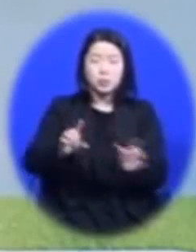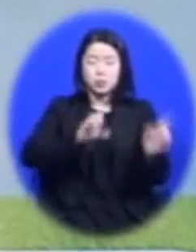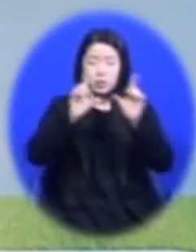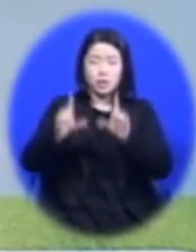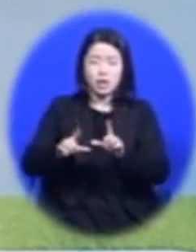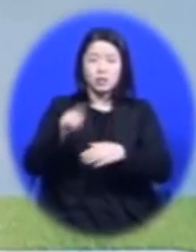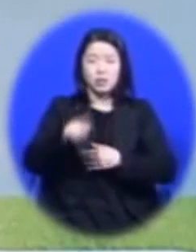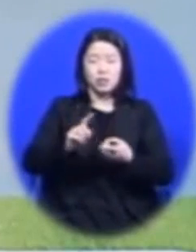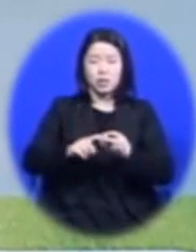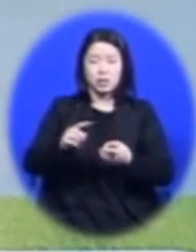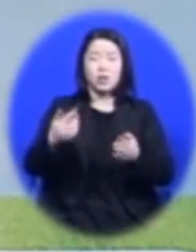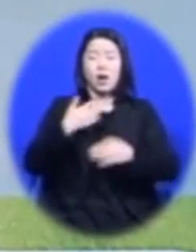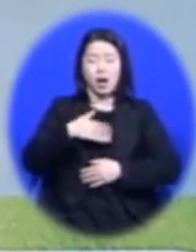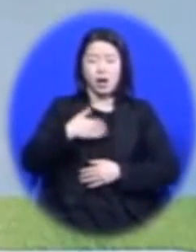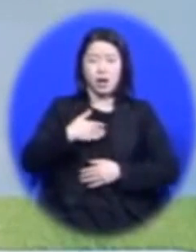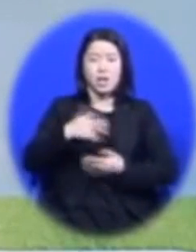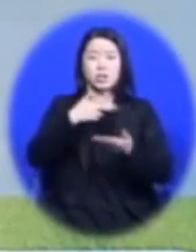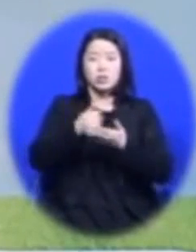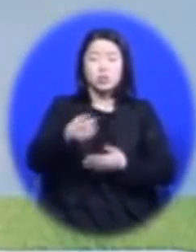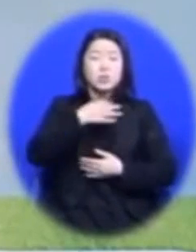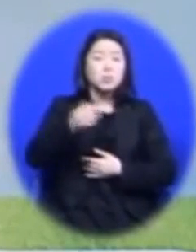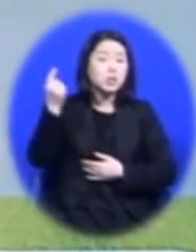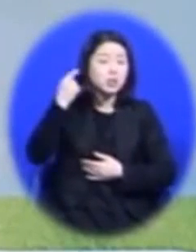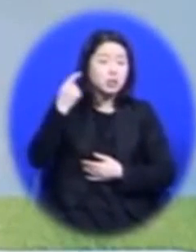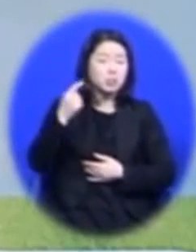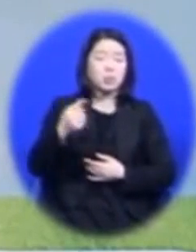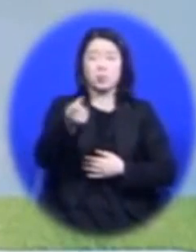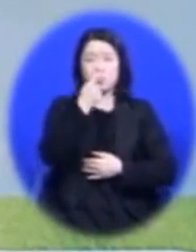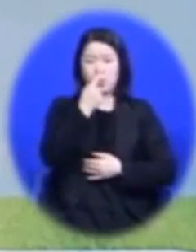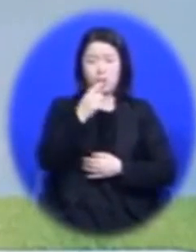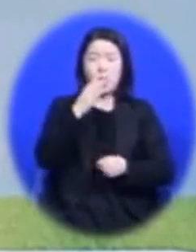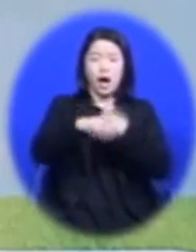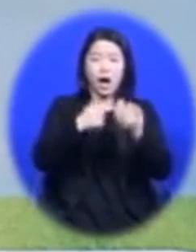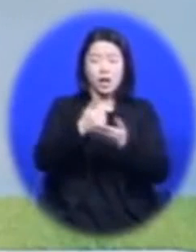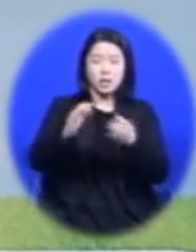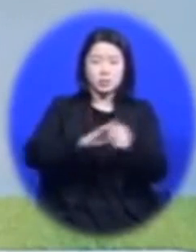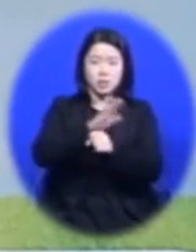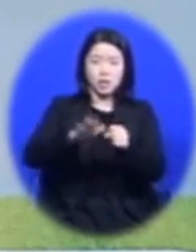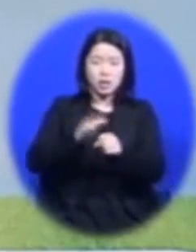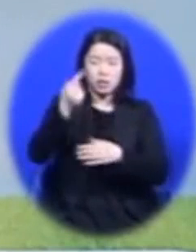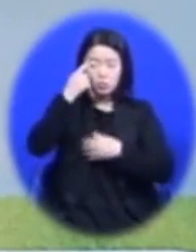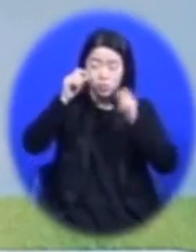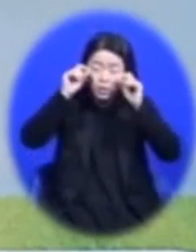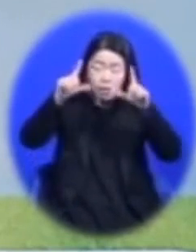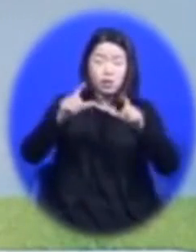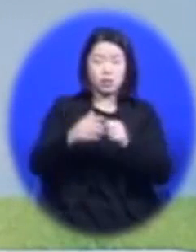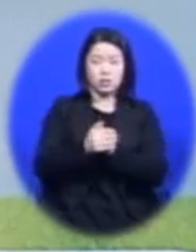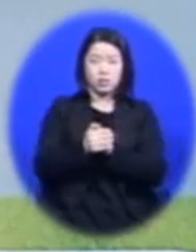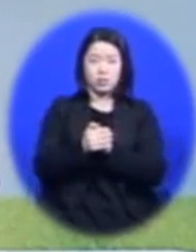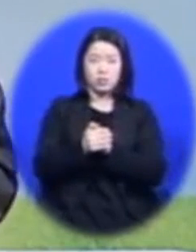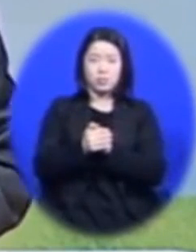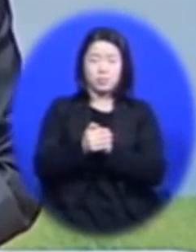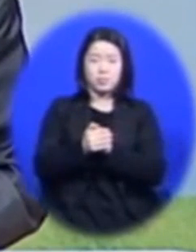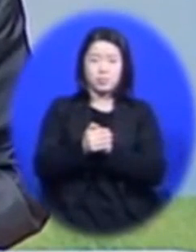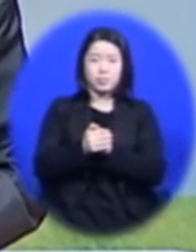배웠어요. 주님의 음성 듣는 법을 배워 하나님을 사랑하는 눈이 열렸어요.